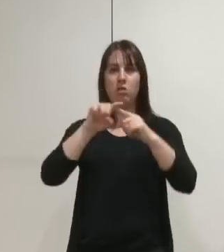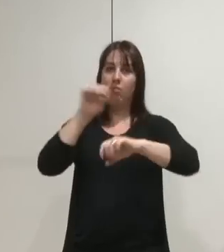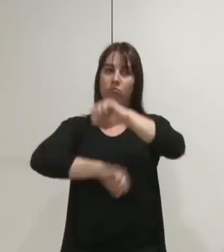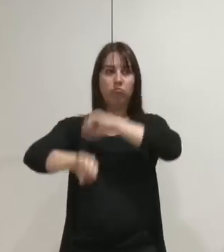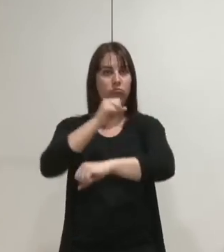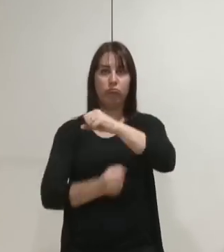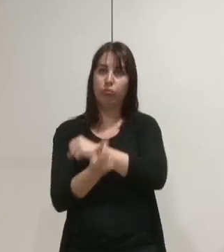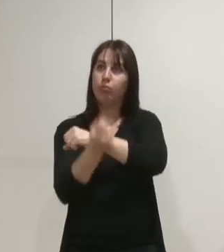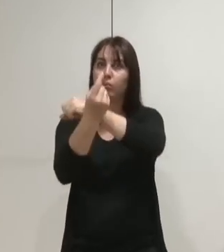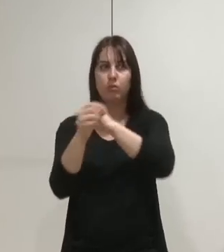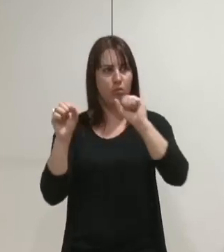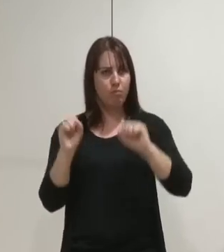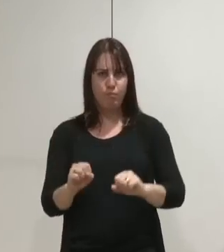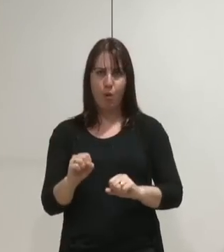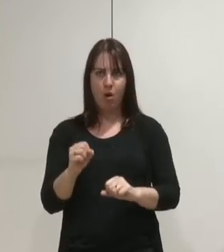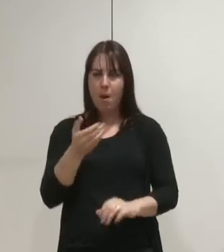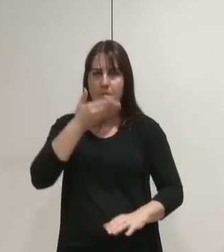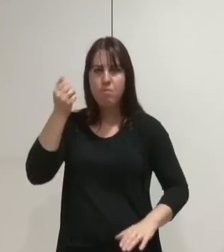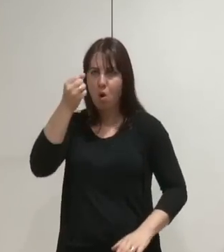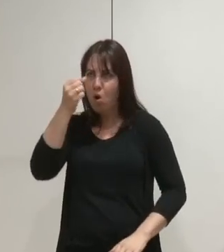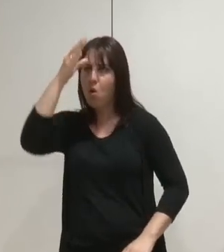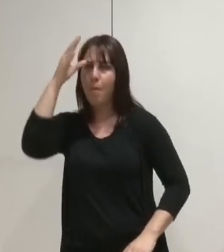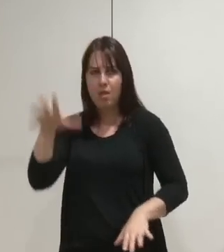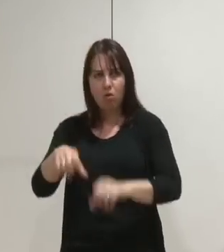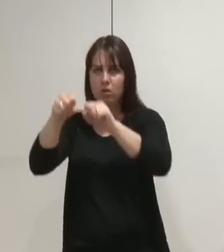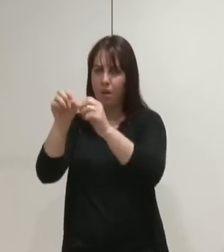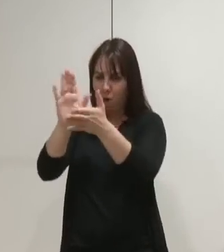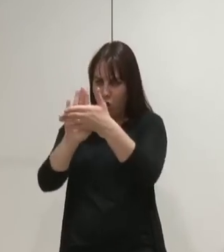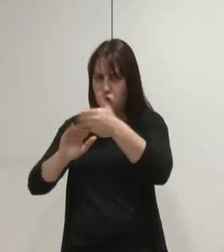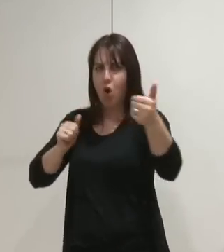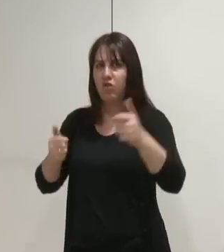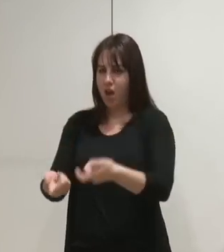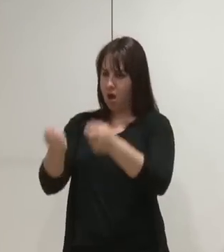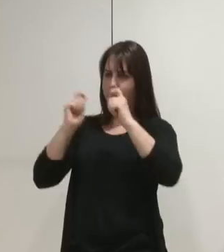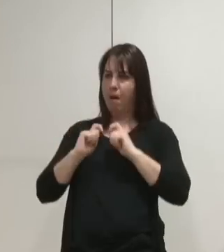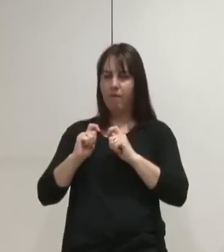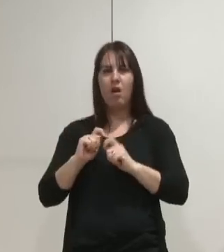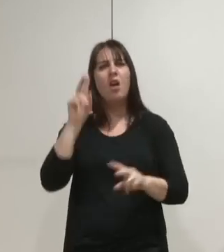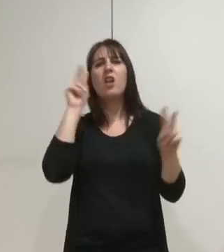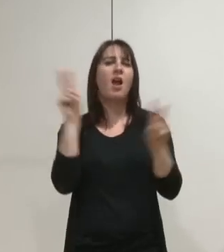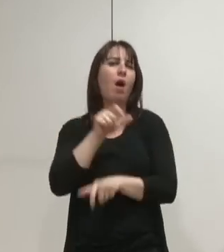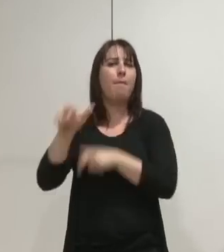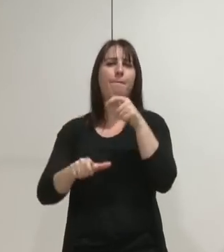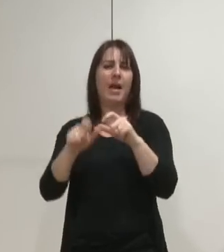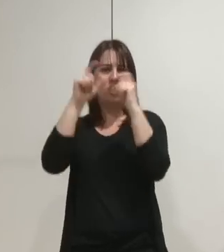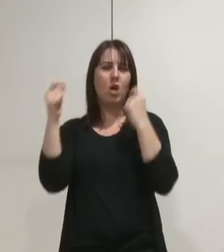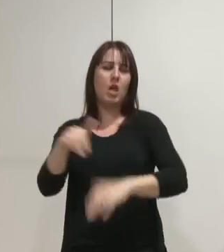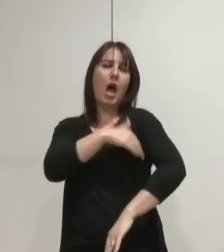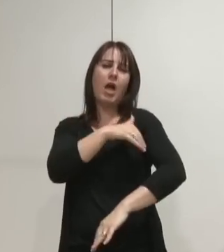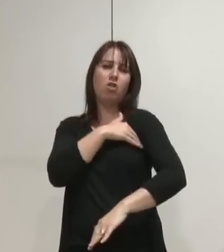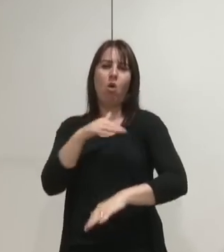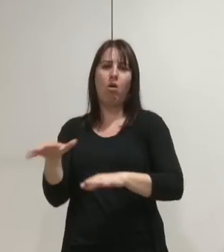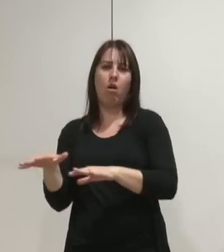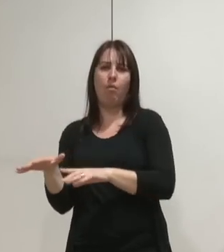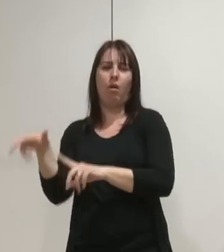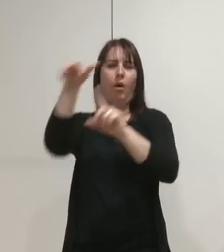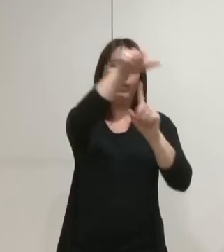faire un transfert de savoir un transfert de compéten au-delà de la question de la reprise des agents ça nous nous laisserons les instances qui sont